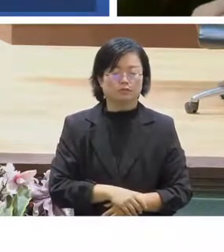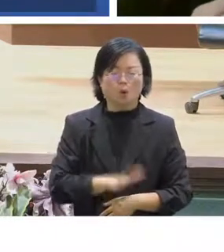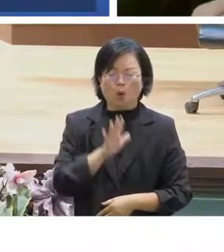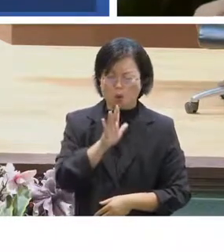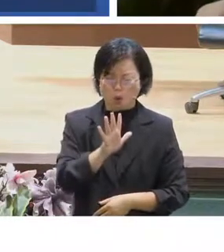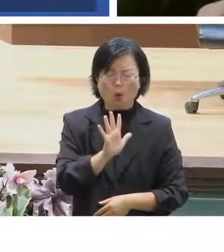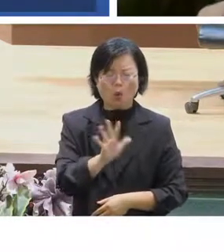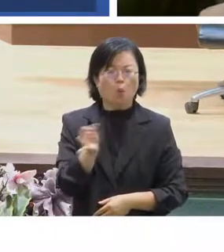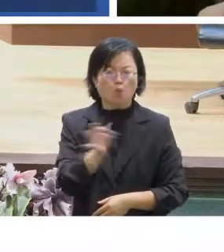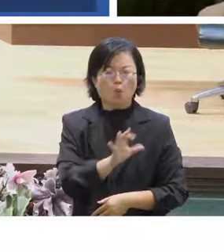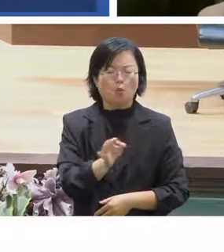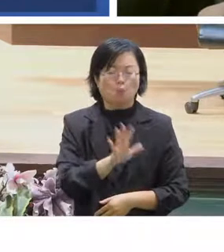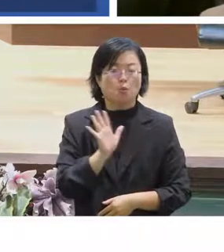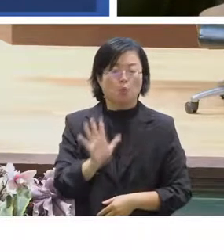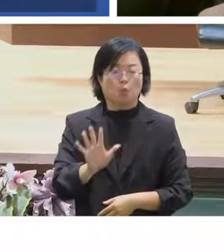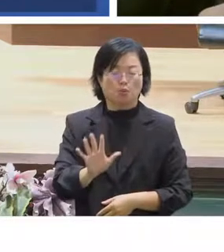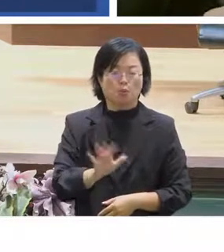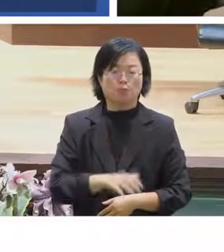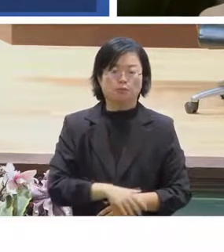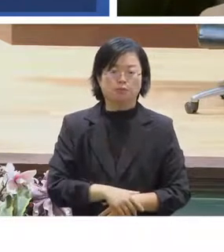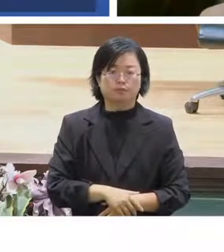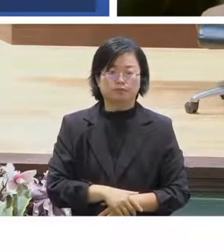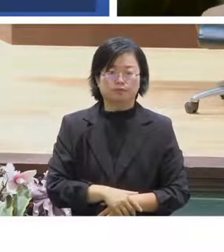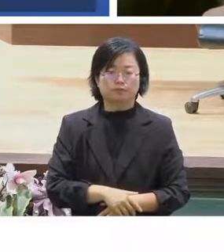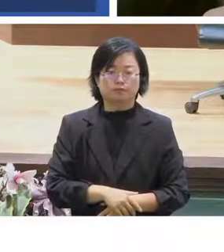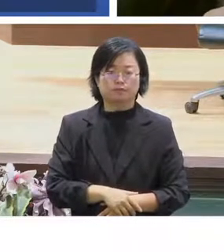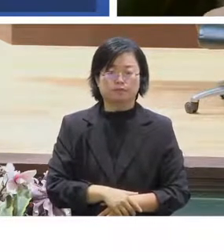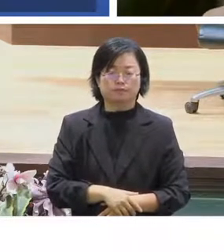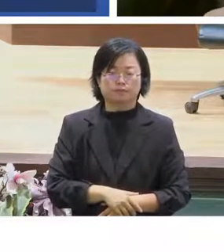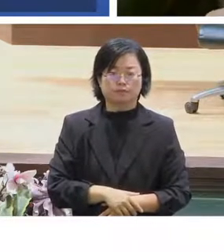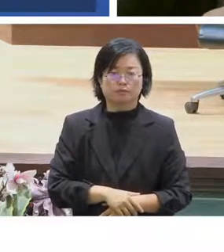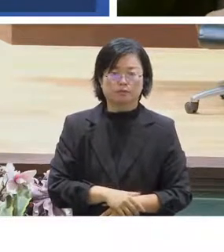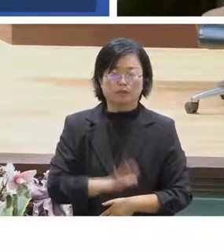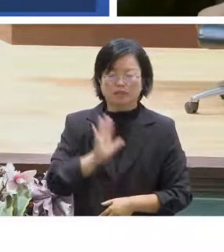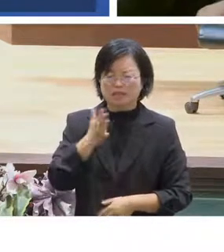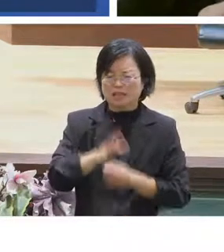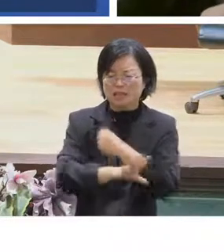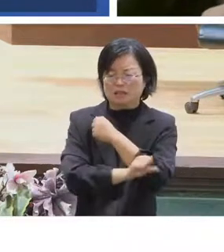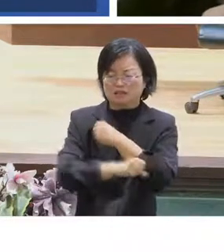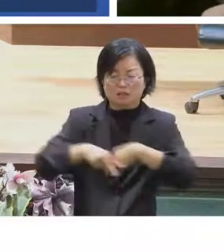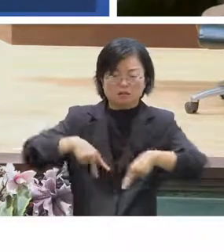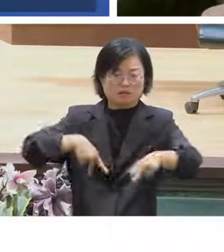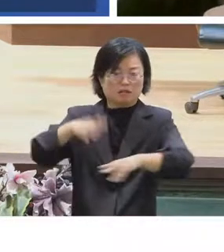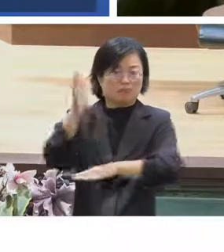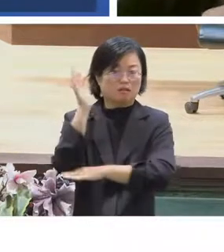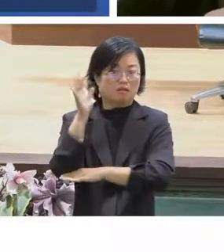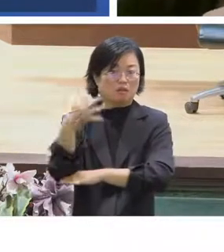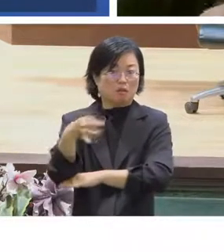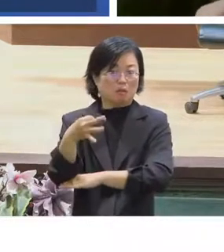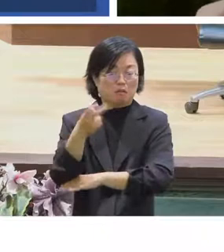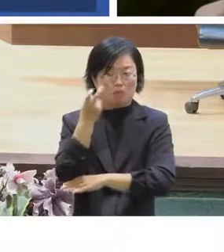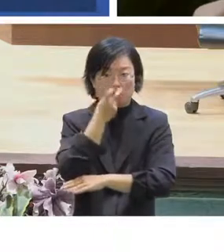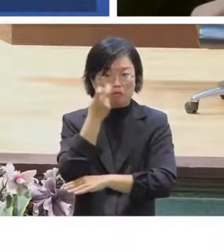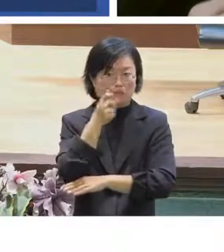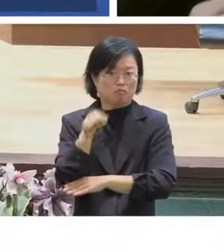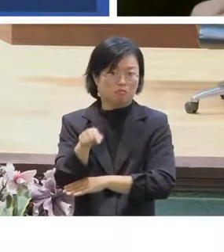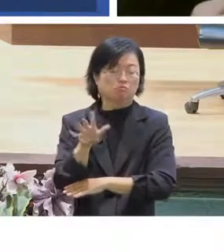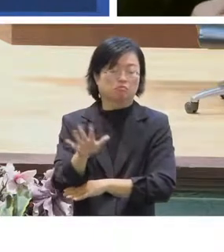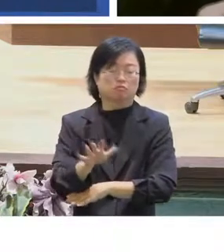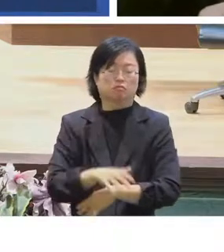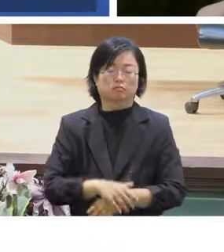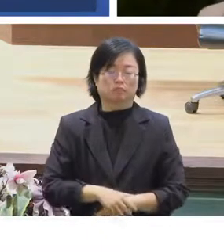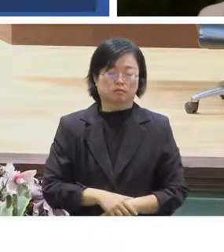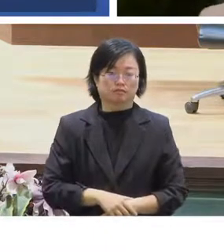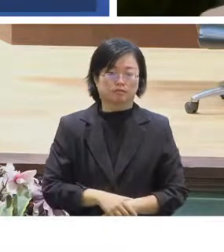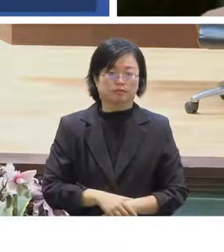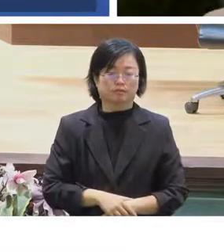费或是只是收一个基本的行政费的一种查阅方式。所以其实